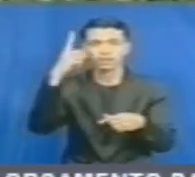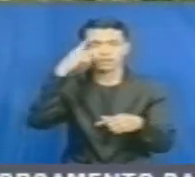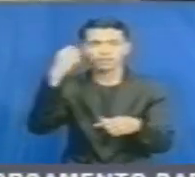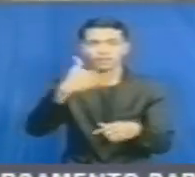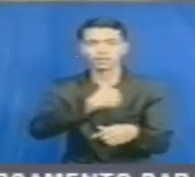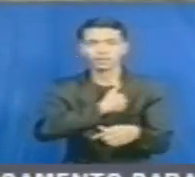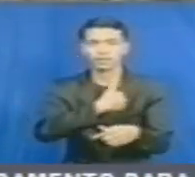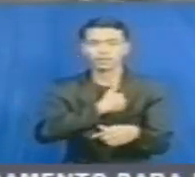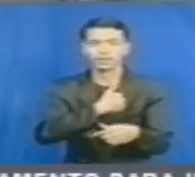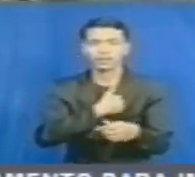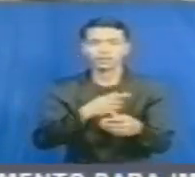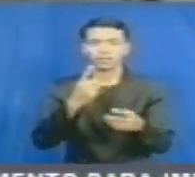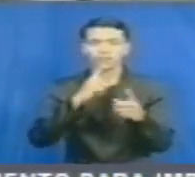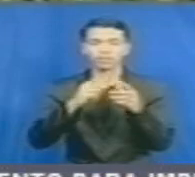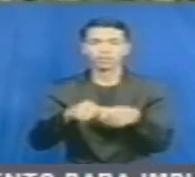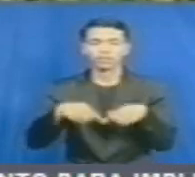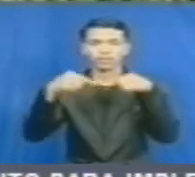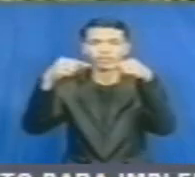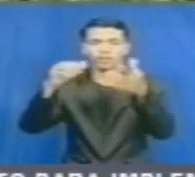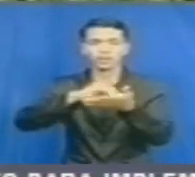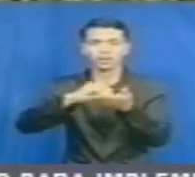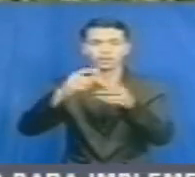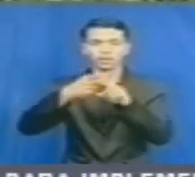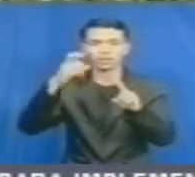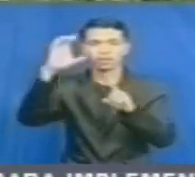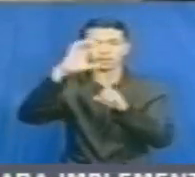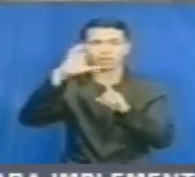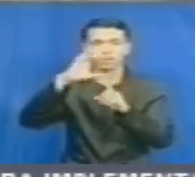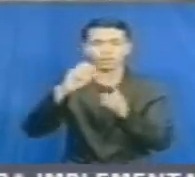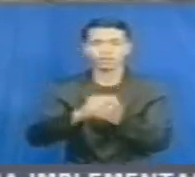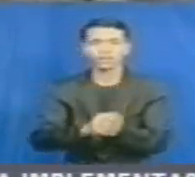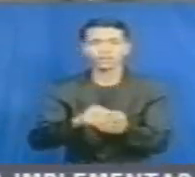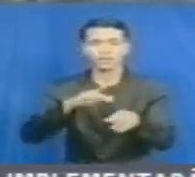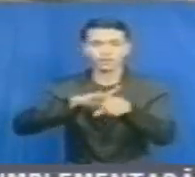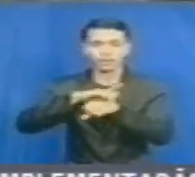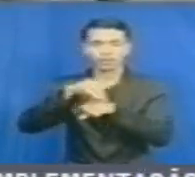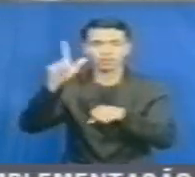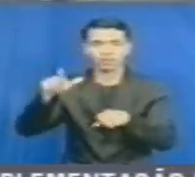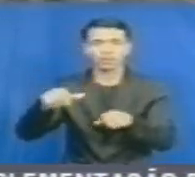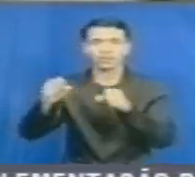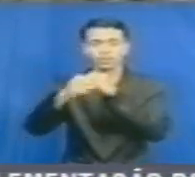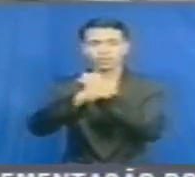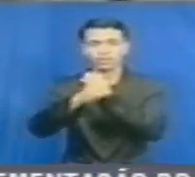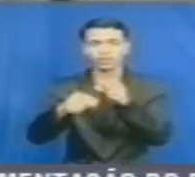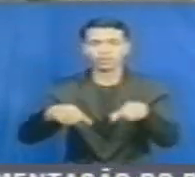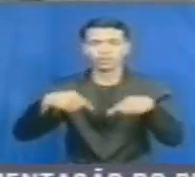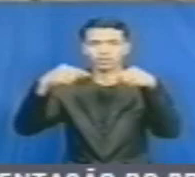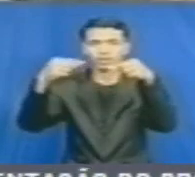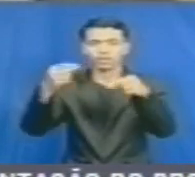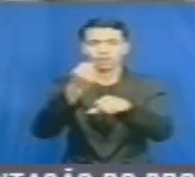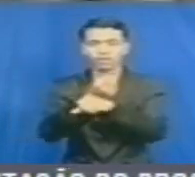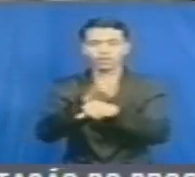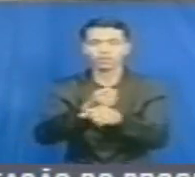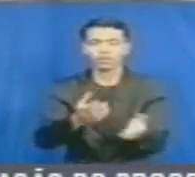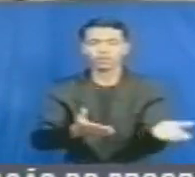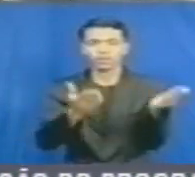tsam kusi kumaru municipio mas kunune polisi garante siru katade suspeto sira se entrega fatu luli ori submete ba